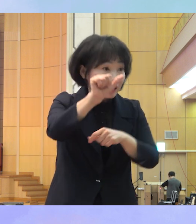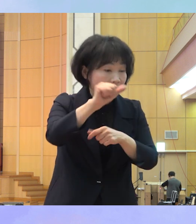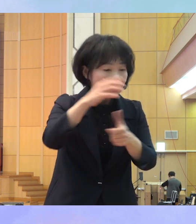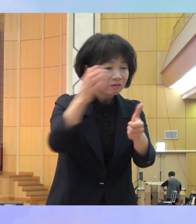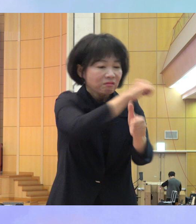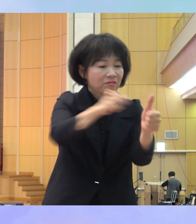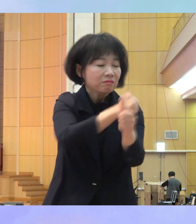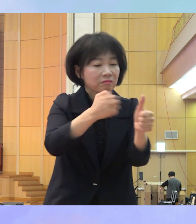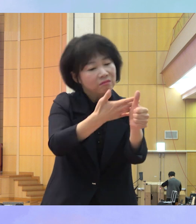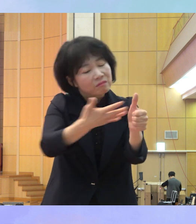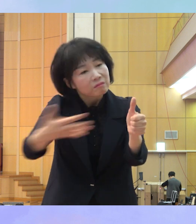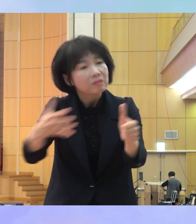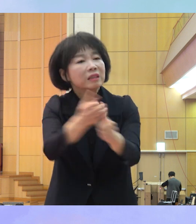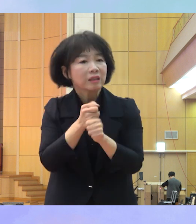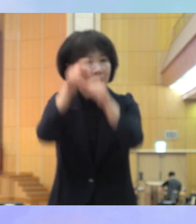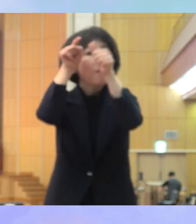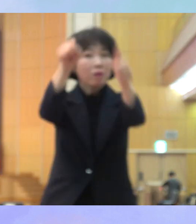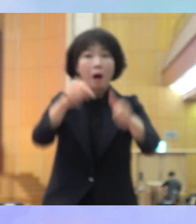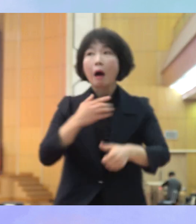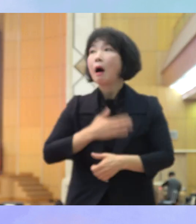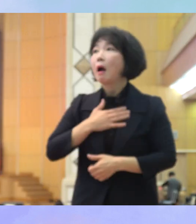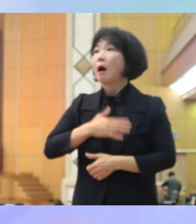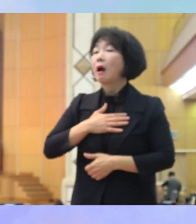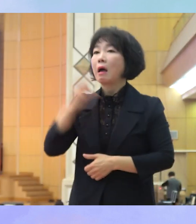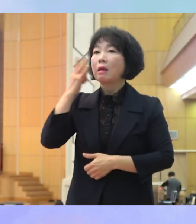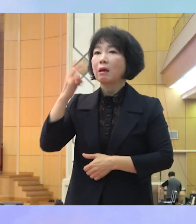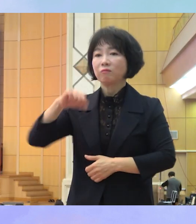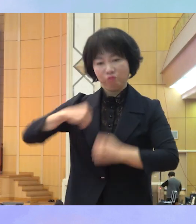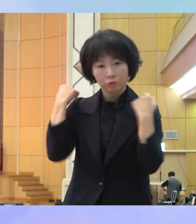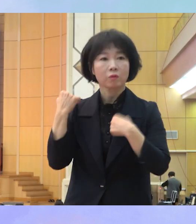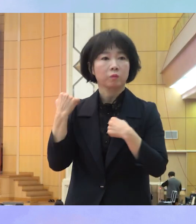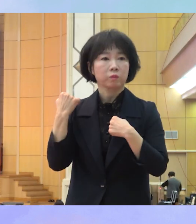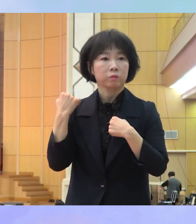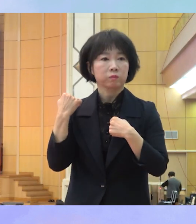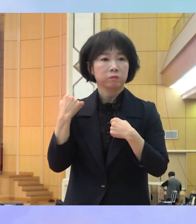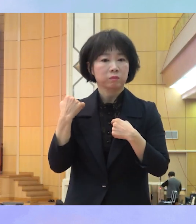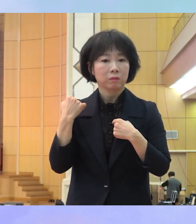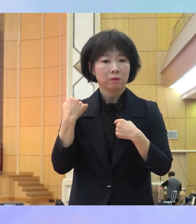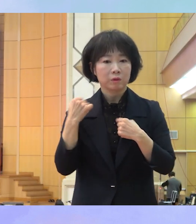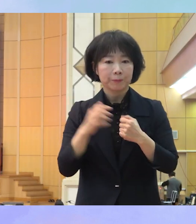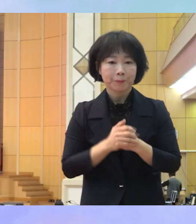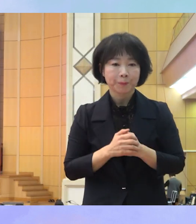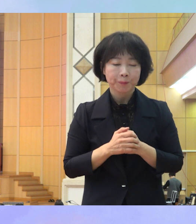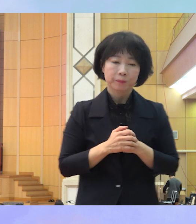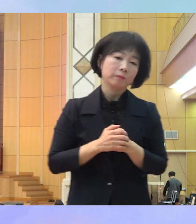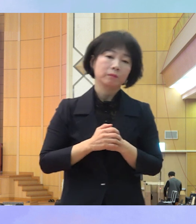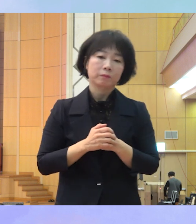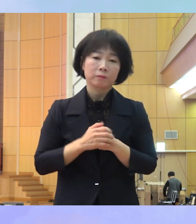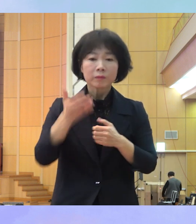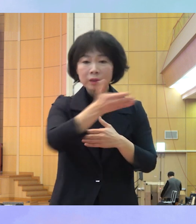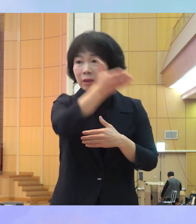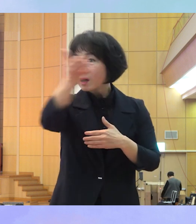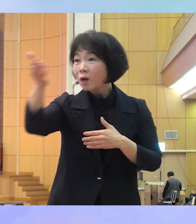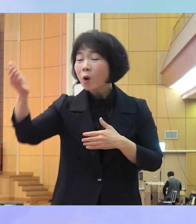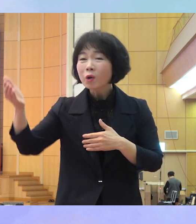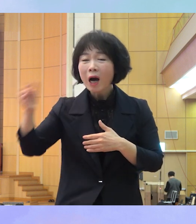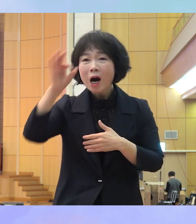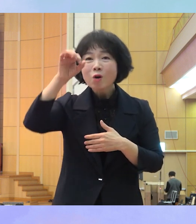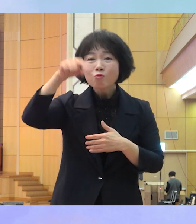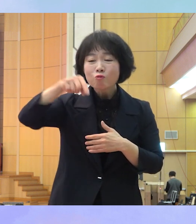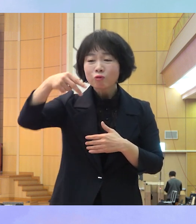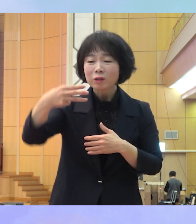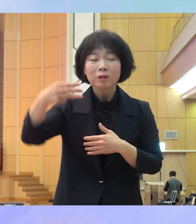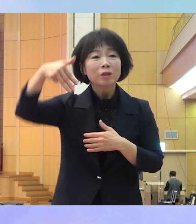그래서 이렇게 가족 수대로 양을 잡고 22절에 보니까 너희는